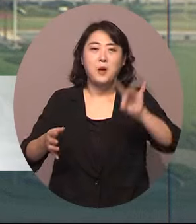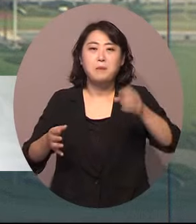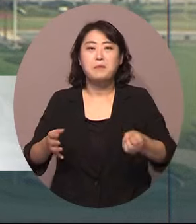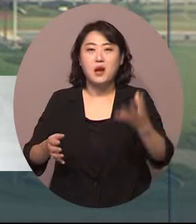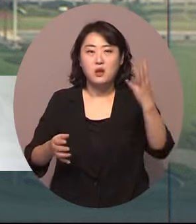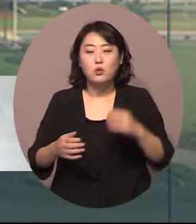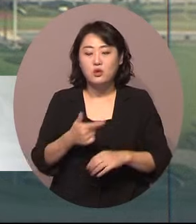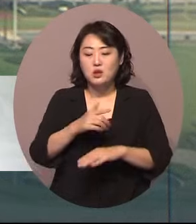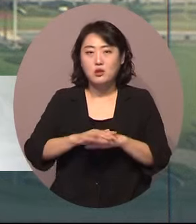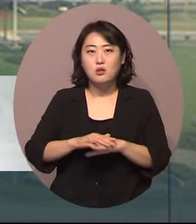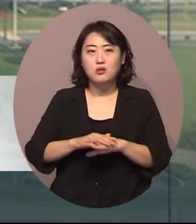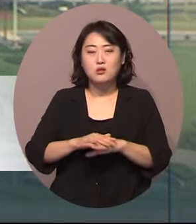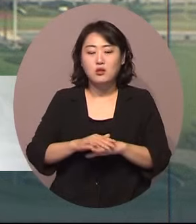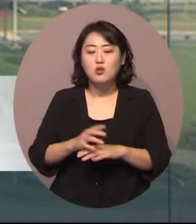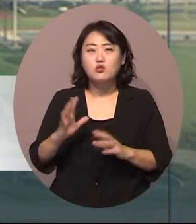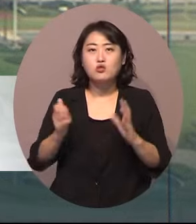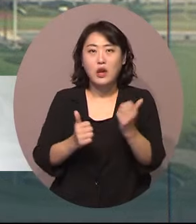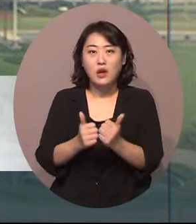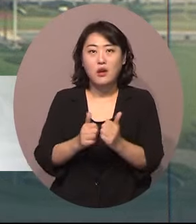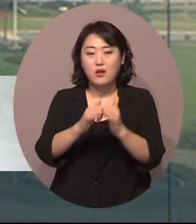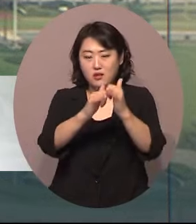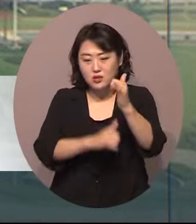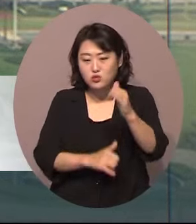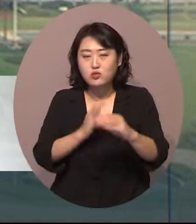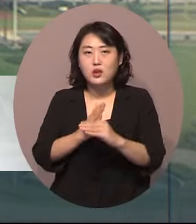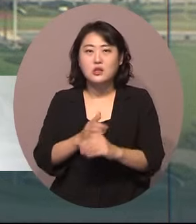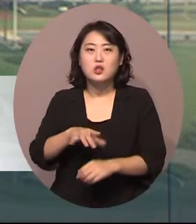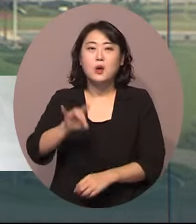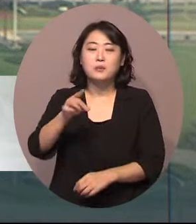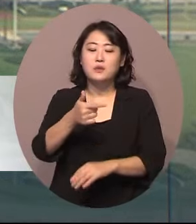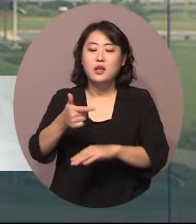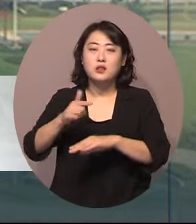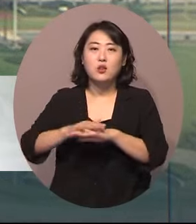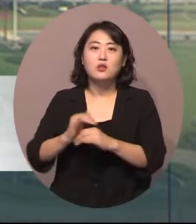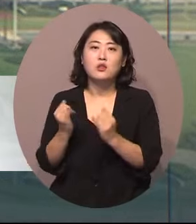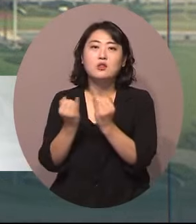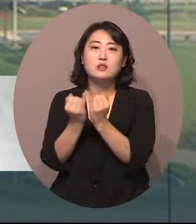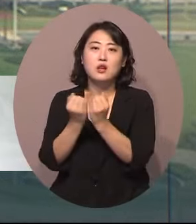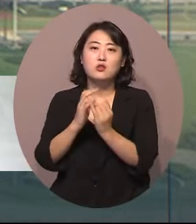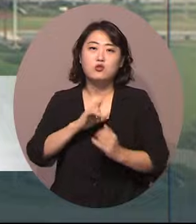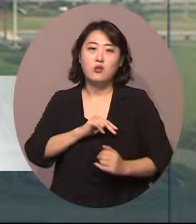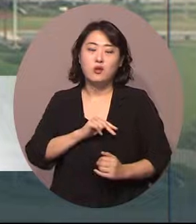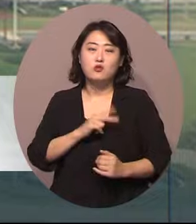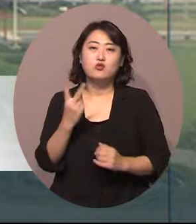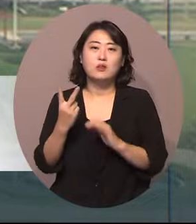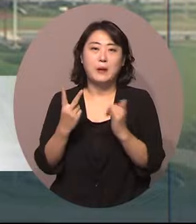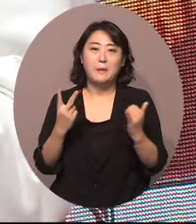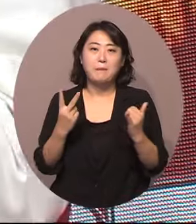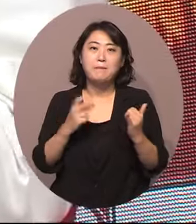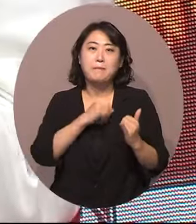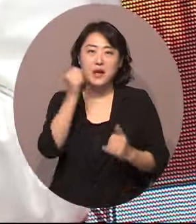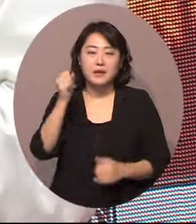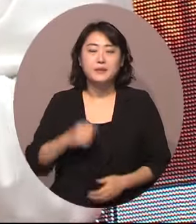여성 국회의원이 2명 나왔습니다. 화제의 당선인 박선진 기자가 소개합니다.